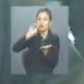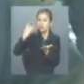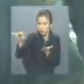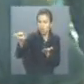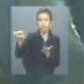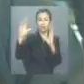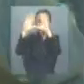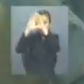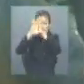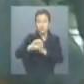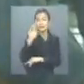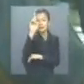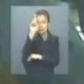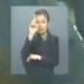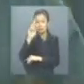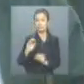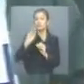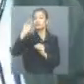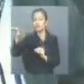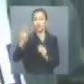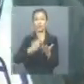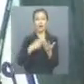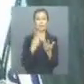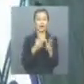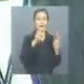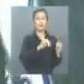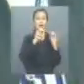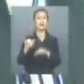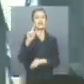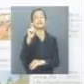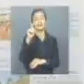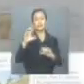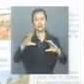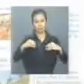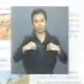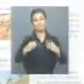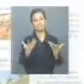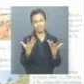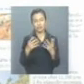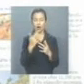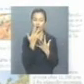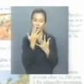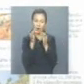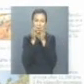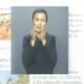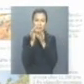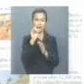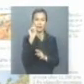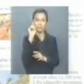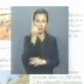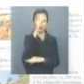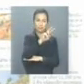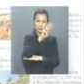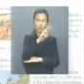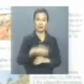6ทุ่มผมก็ยังเซ็นอยู่เสร็จตอนไหนผมก็ส่งตอนนั้นเดี๋ยว 14:00 น.ผมมาแจ้งนะครับ ขณะที่นางสาวยิ่งลักษณ์ชินวั